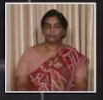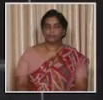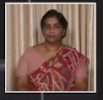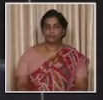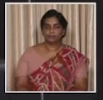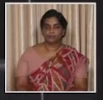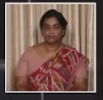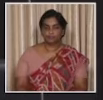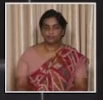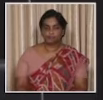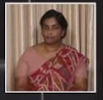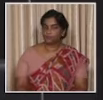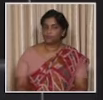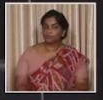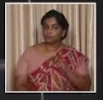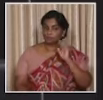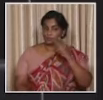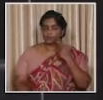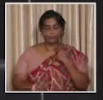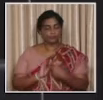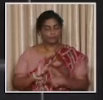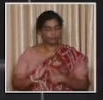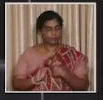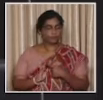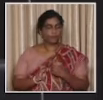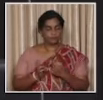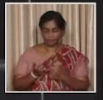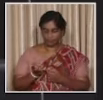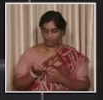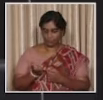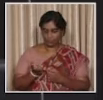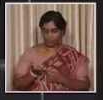அமாத்தியான்சிய விசேஷம்ம மேராட்டே